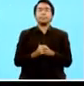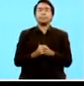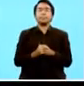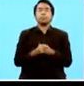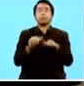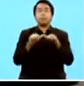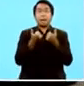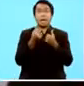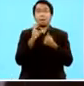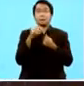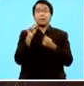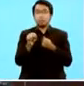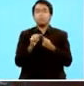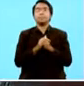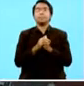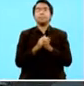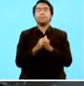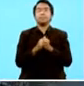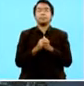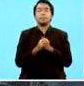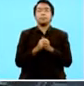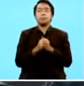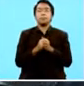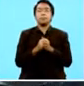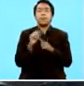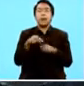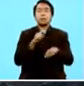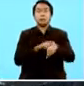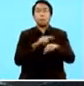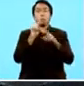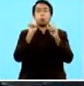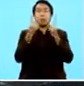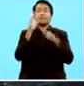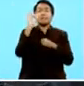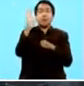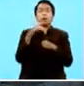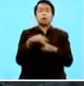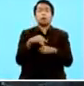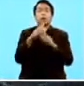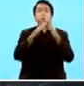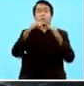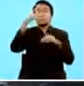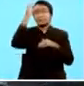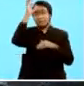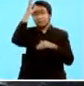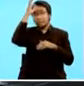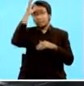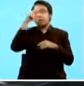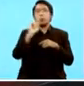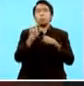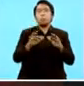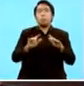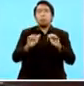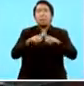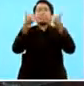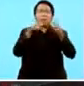hingga hari ini, tepatnya di pukul 12, kurang lebih pukul 12 siang, memang pihak rumah sakit belum berhasil mengidentifikasi dari sisa jenazah yang